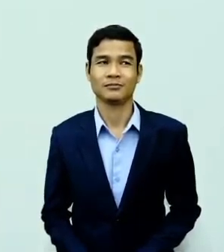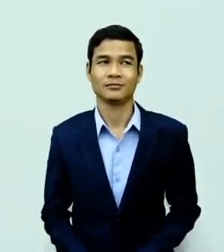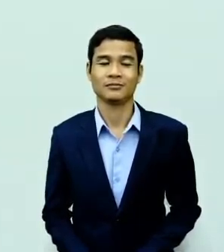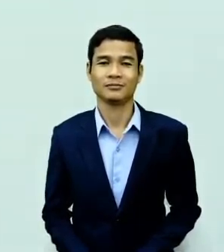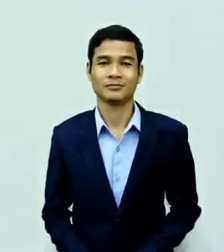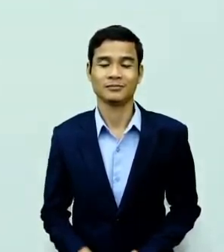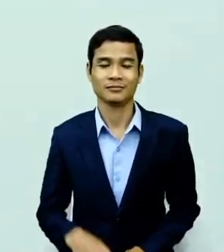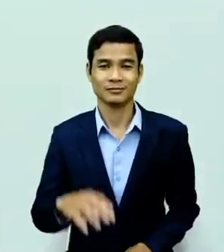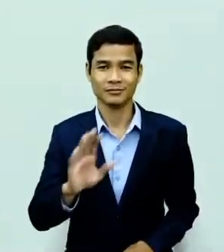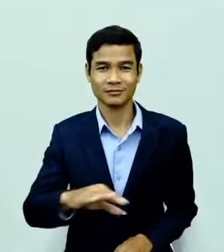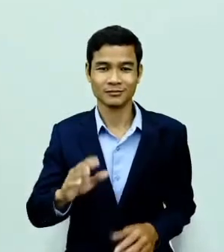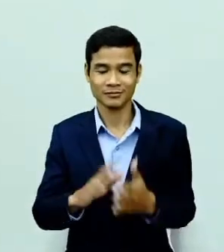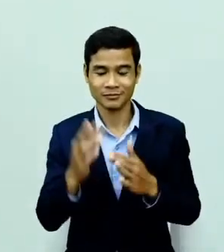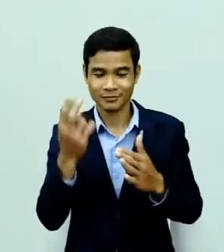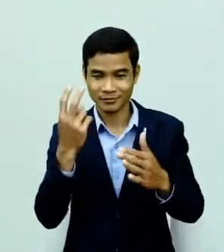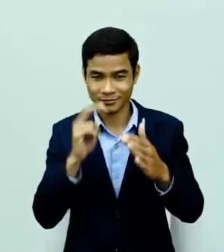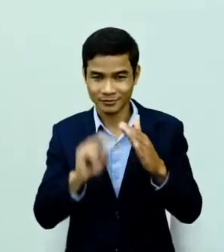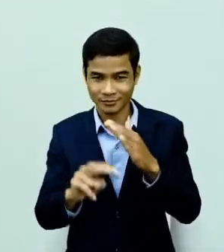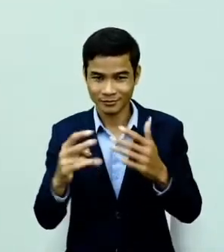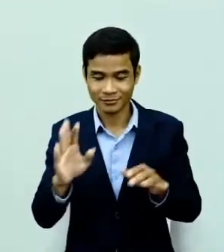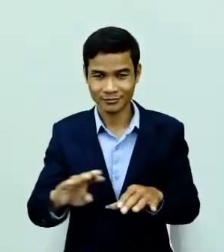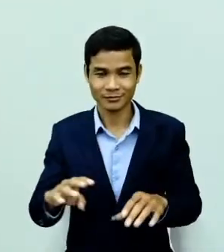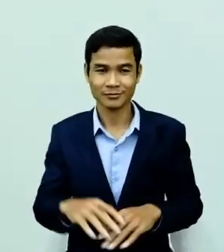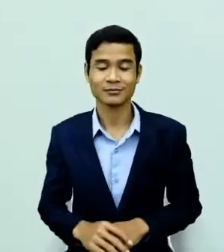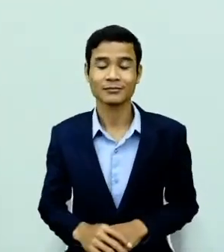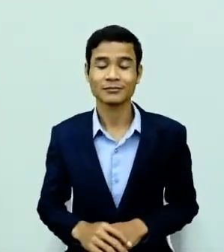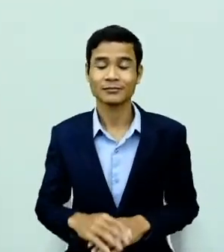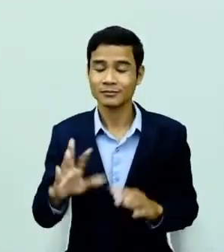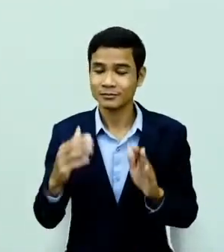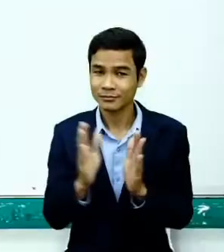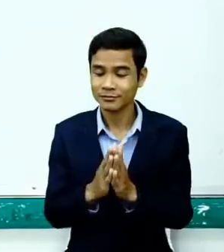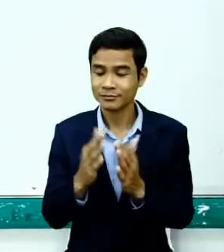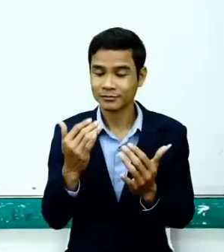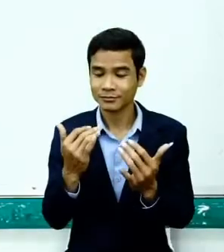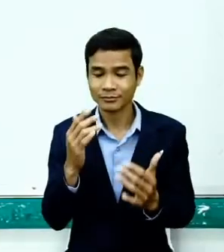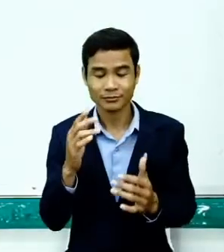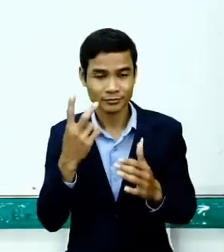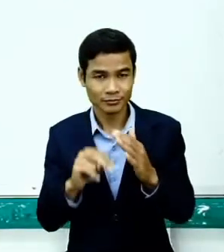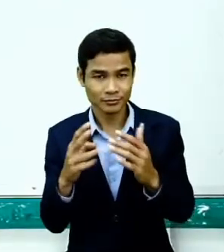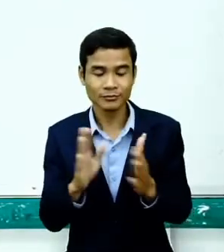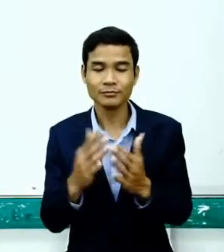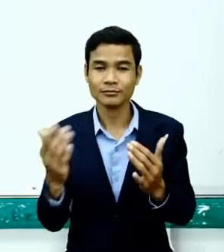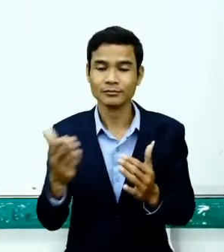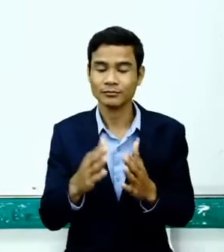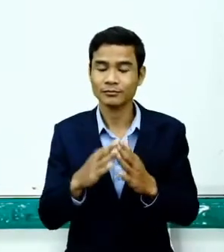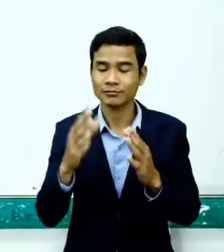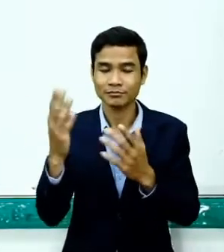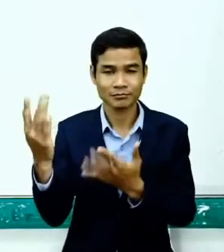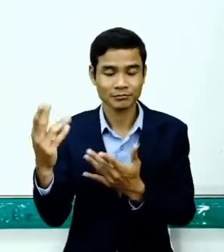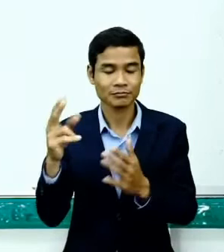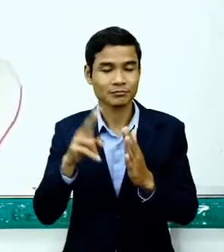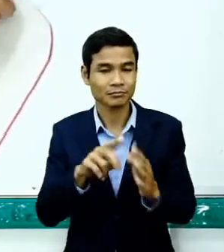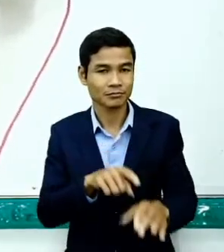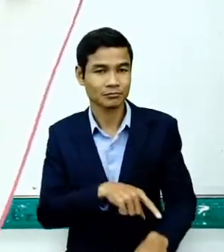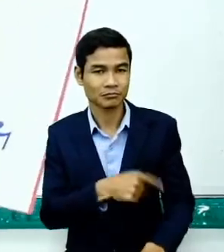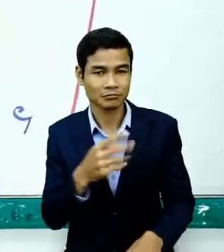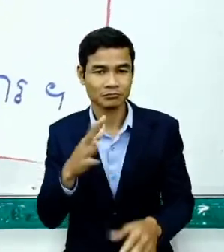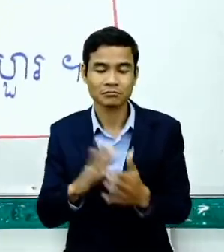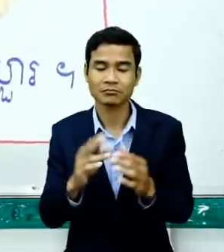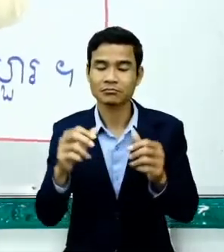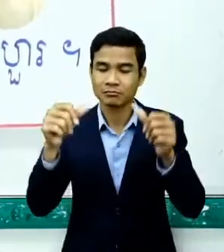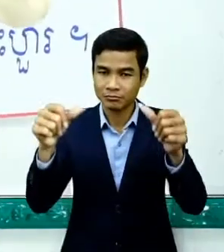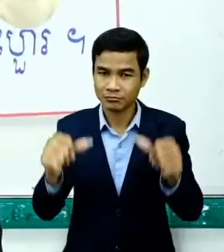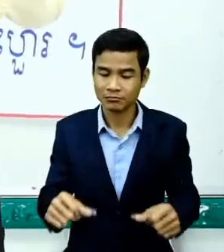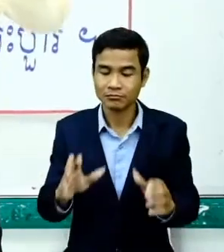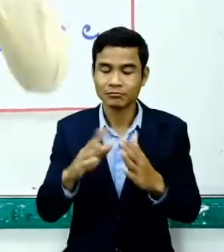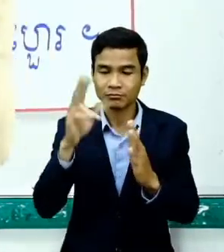ចាកូនទស្សន៍ទាបានហើយកូនចាអរគុណបើបានហើយអ្នកគ្រូក៏មិនឲ្យកូនទន្ទឹងរង់ចាំយូរដែរអ្នកគ្រូនឹងបង្ហាញអត្ថប